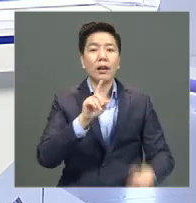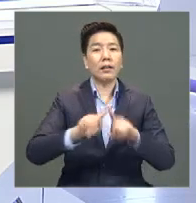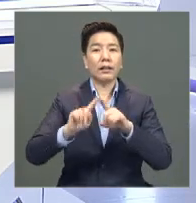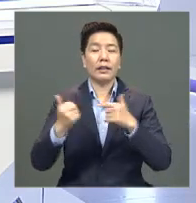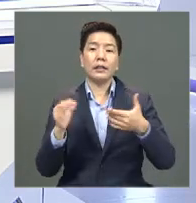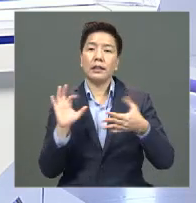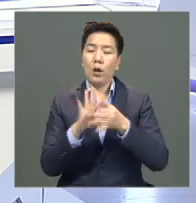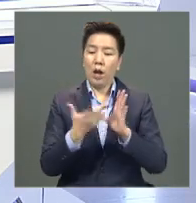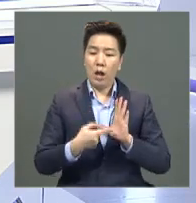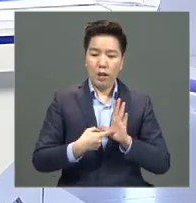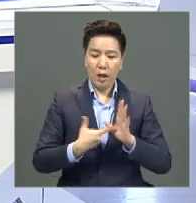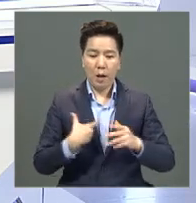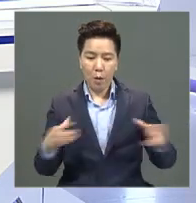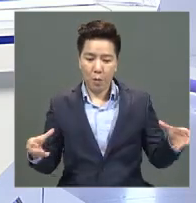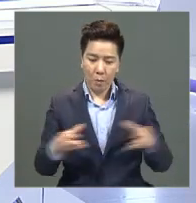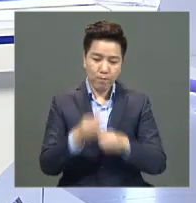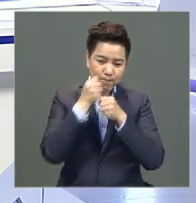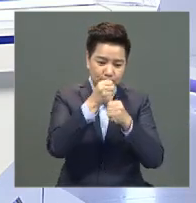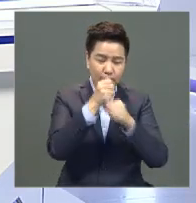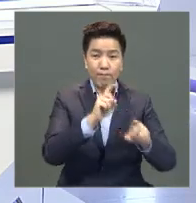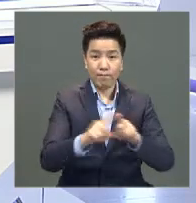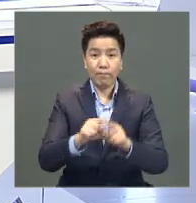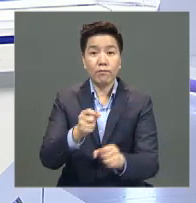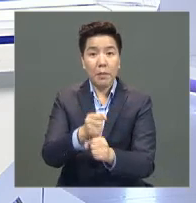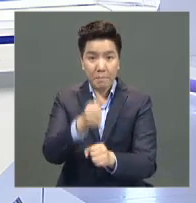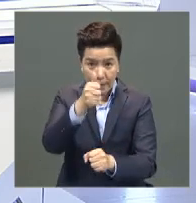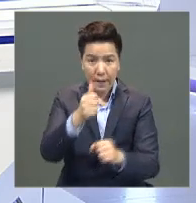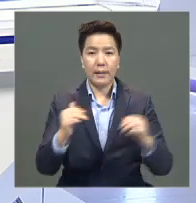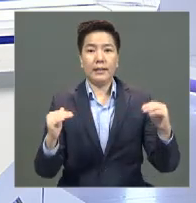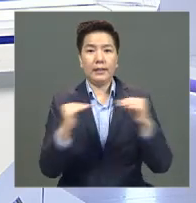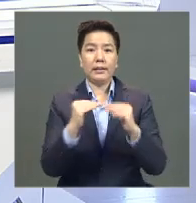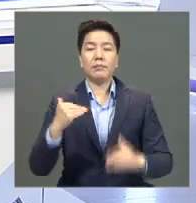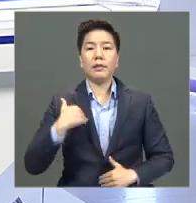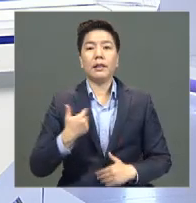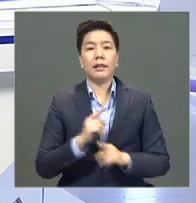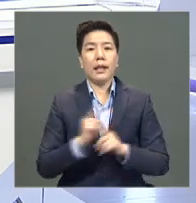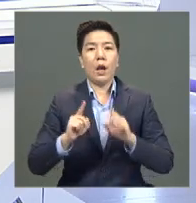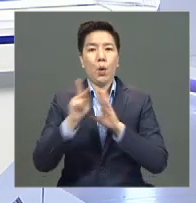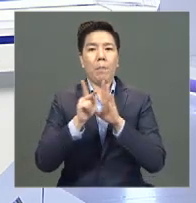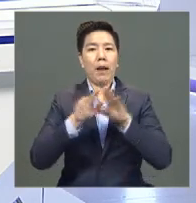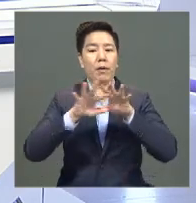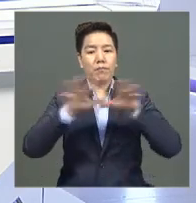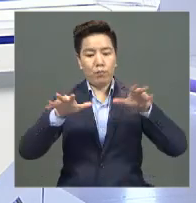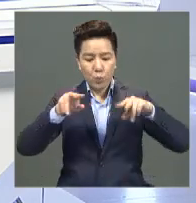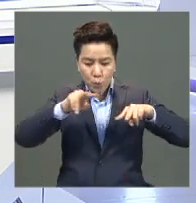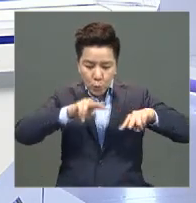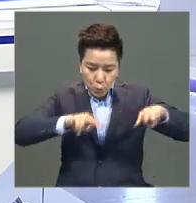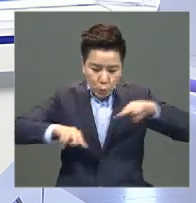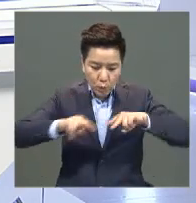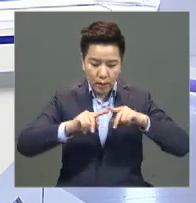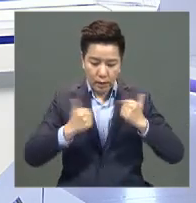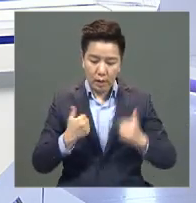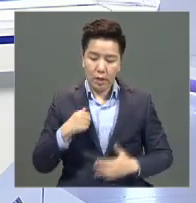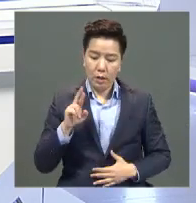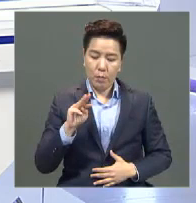ออกการไปชุมนุมทุกอย่างเนี่ยถึงแม้ว่าจะทำได้ถือว่าเป็นสิทธิ์แต่ว่าเราก็มีกฎหมายในการควบคุมดูแลในส่วนของรัฐม